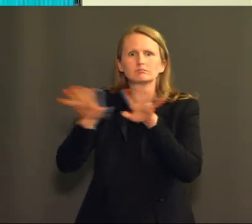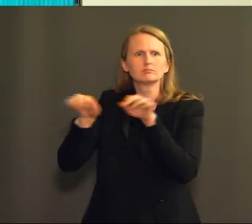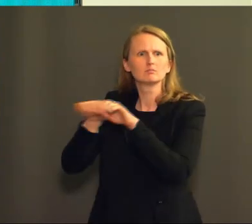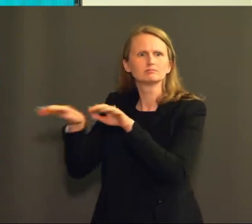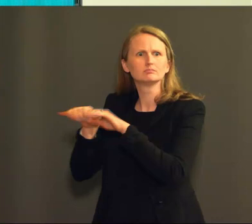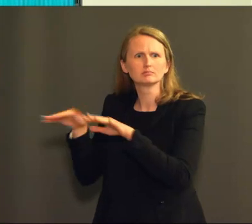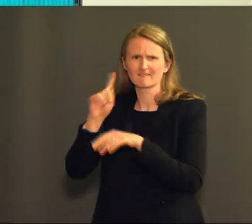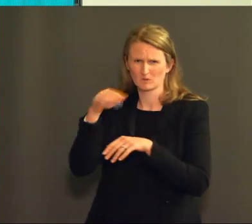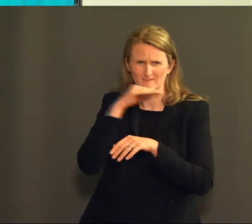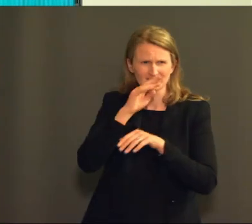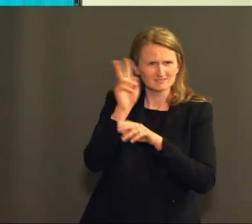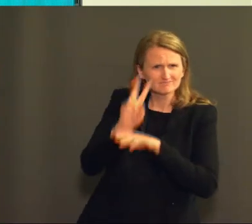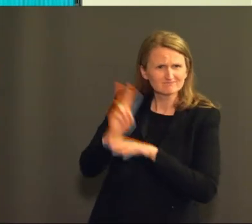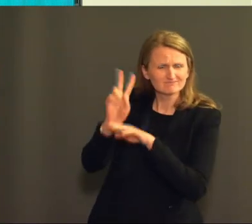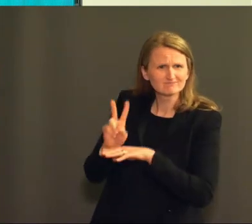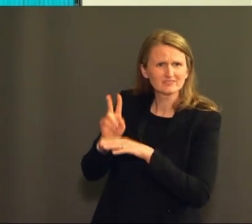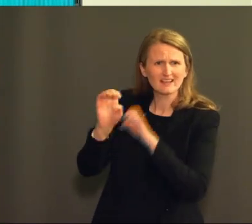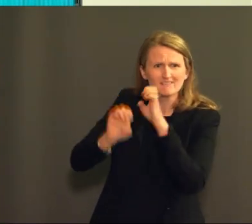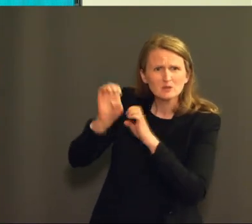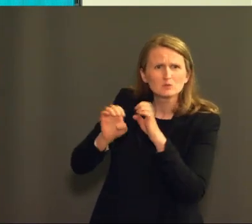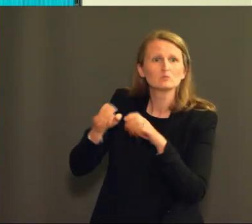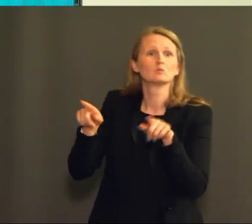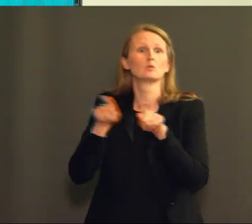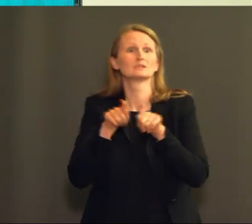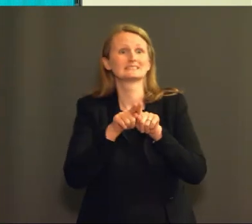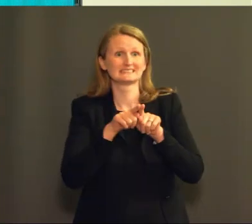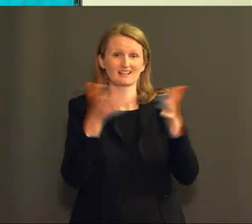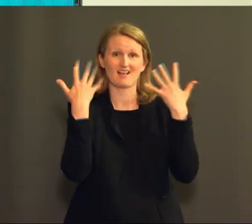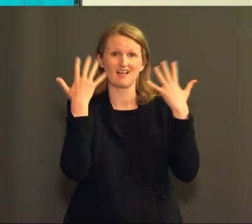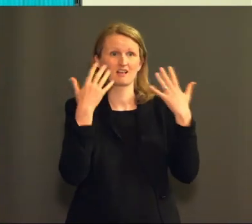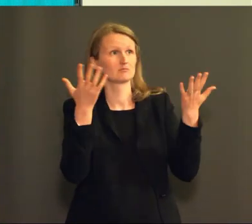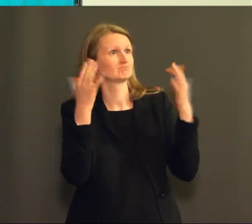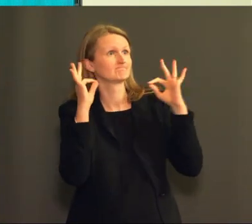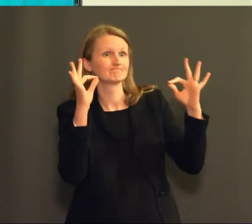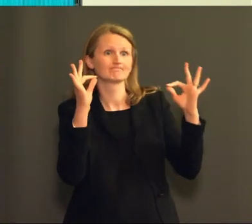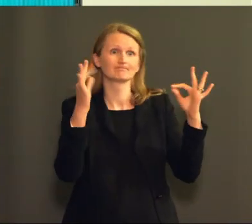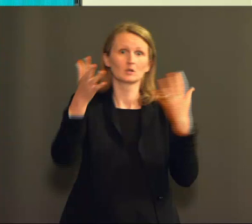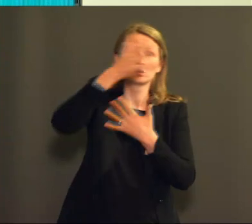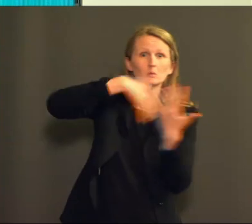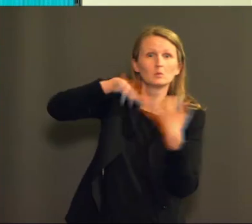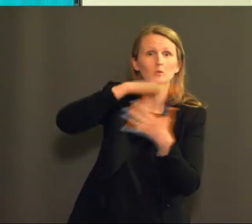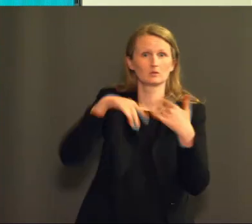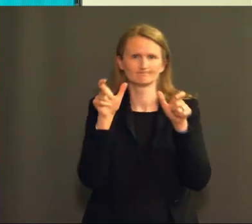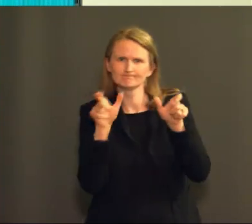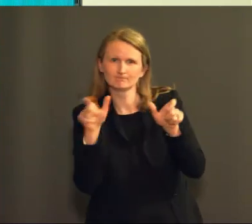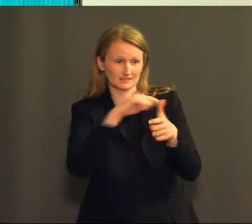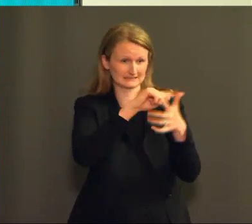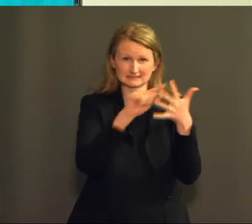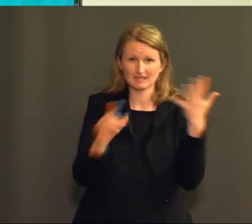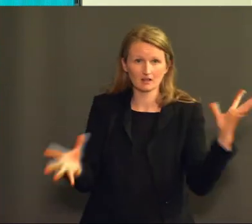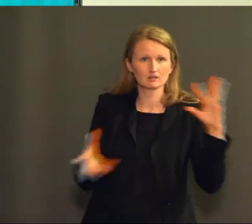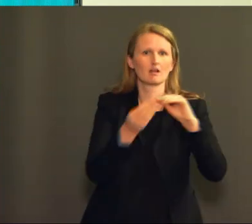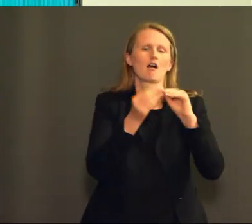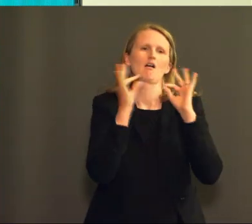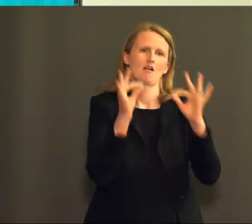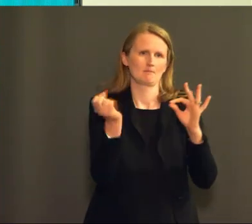ventilation. Notre stratégie de testing se compose de trois lignes de défense. La première ligne, c'est le dépistage